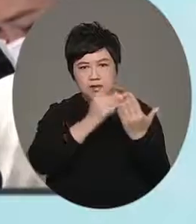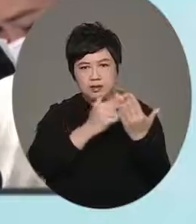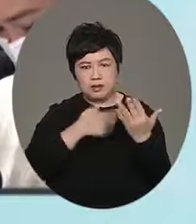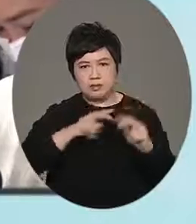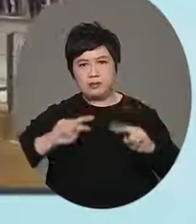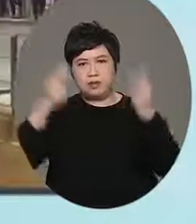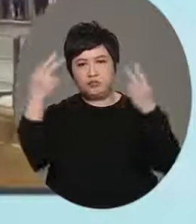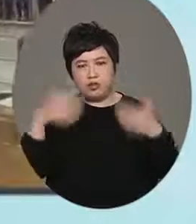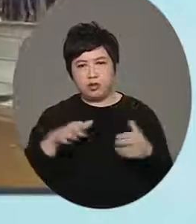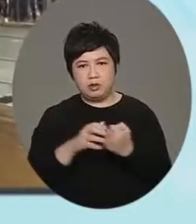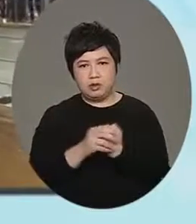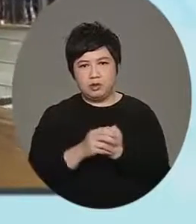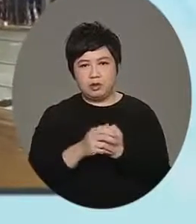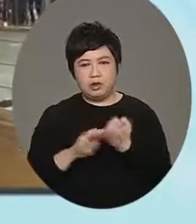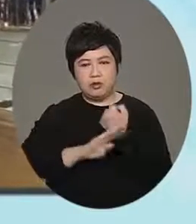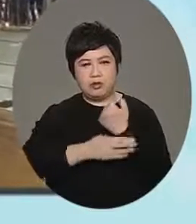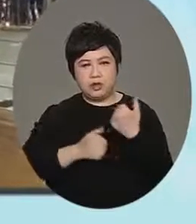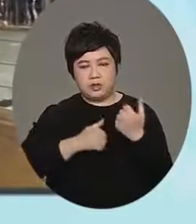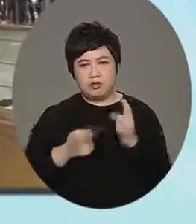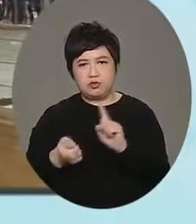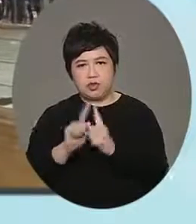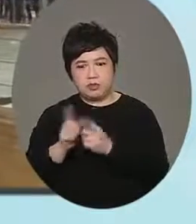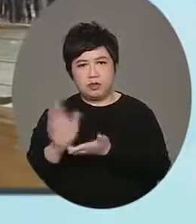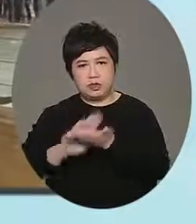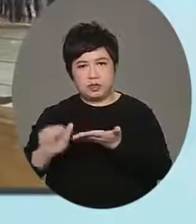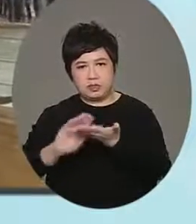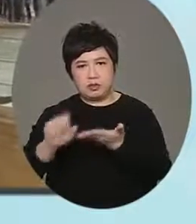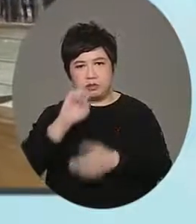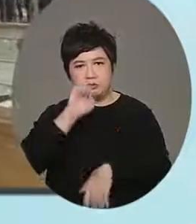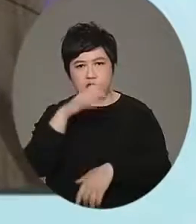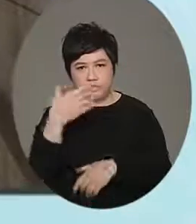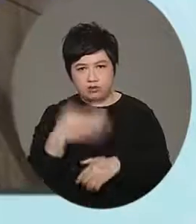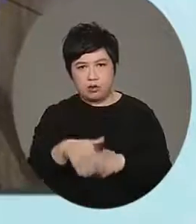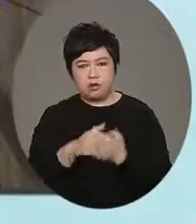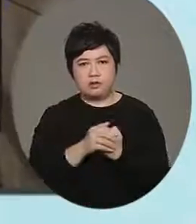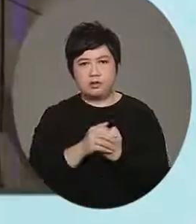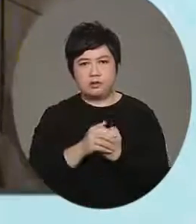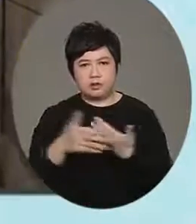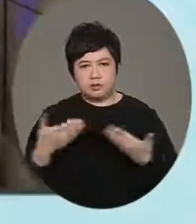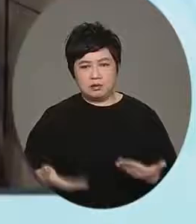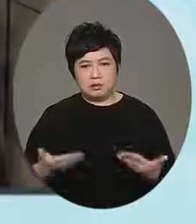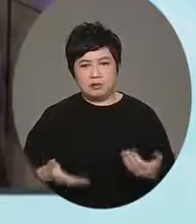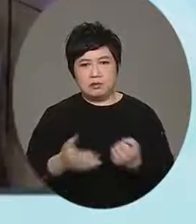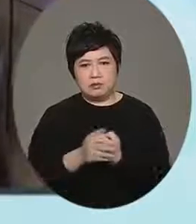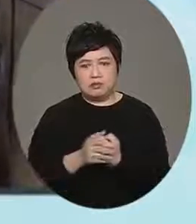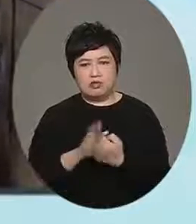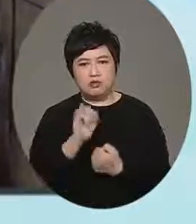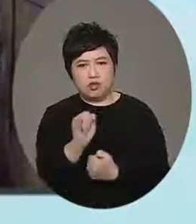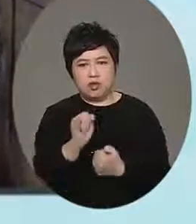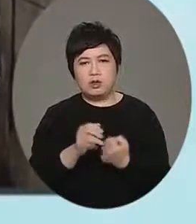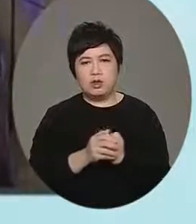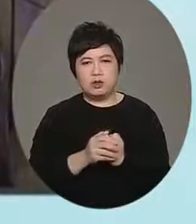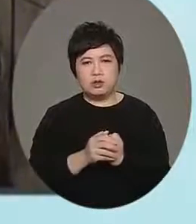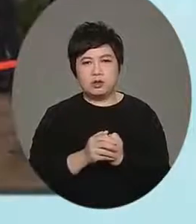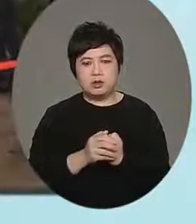是扭曲了。我們的律師代表是很清楚地說到，今次的罪，就是這